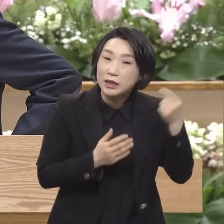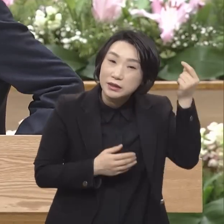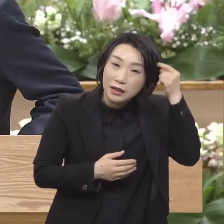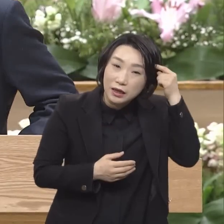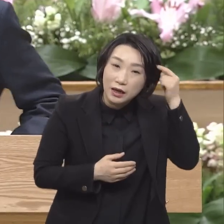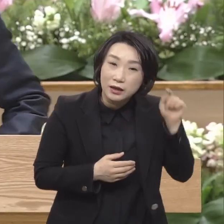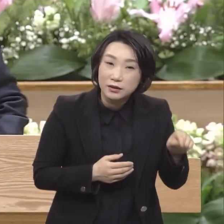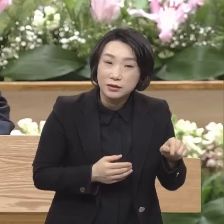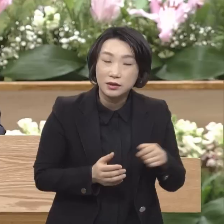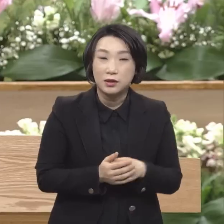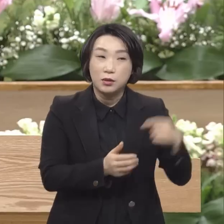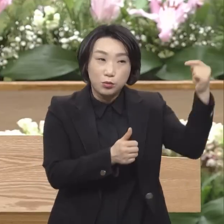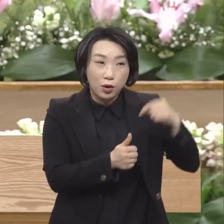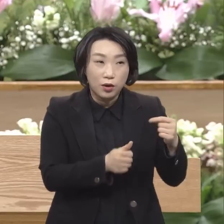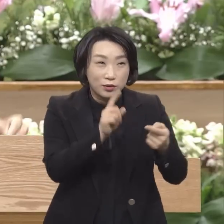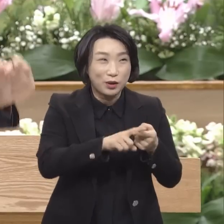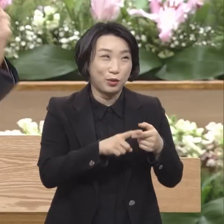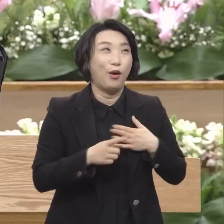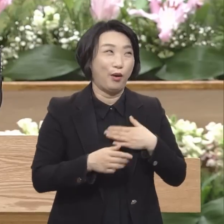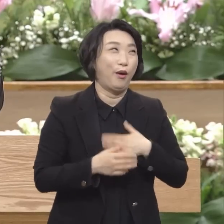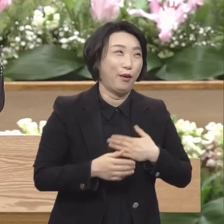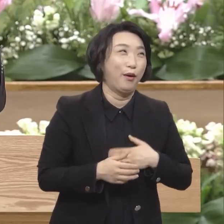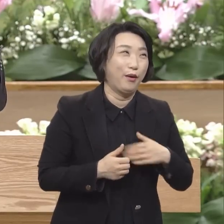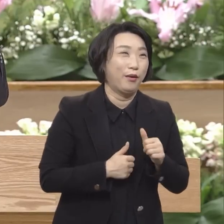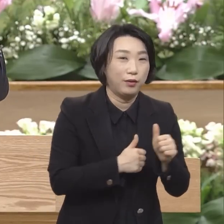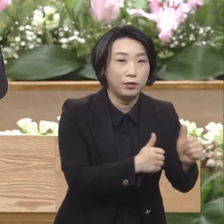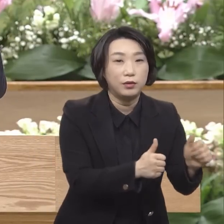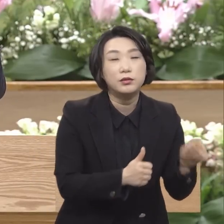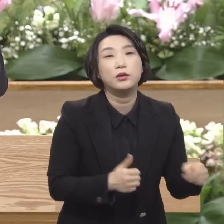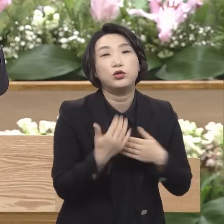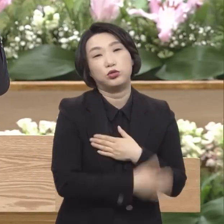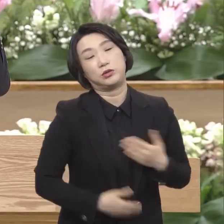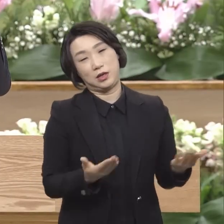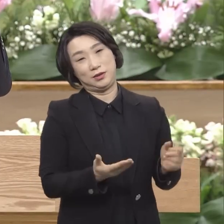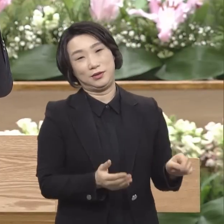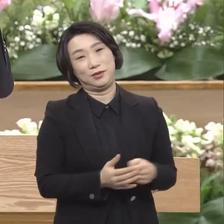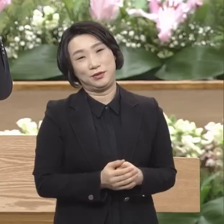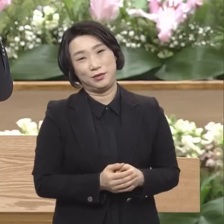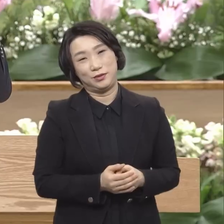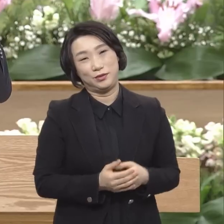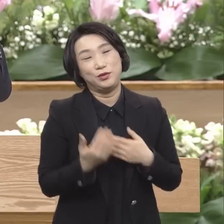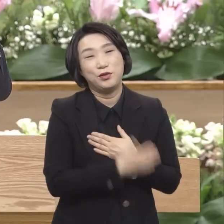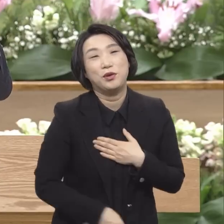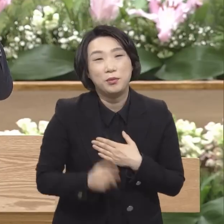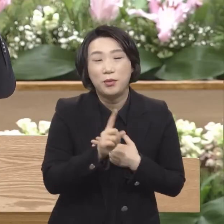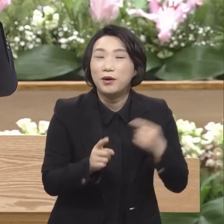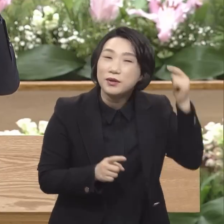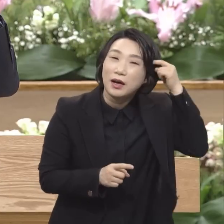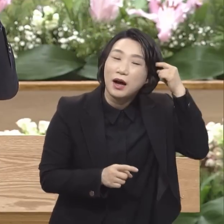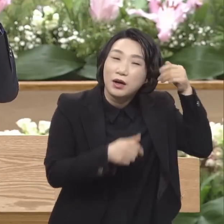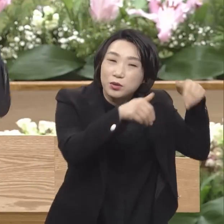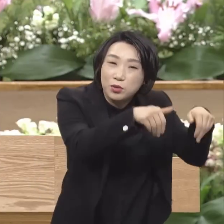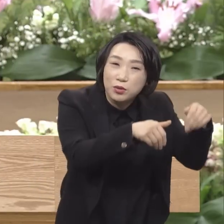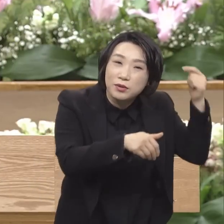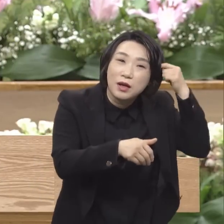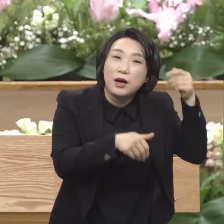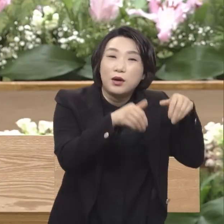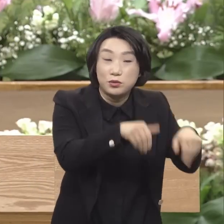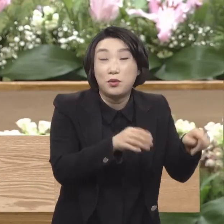생각이 명령하는 대로 움직이는 게 육신이거든. 육신은 생각의 종이야. 생각의